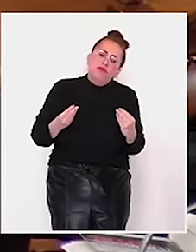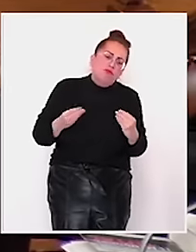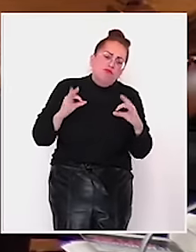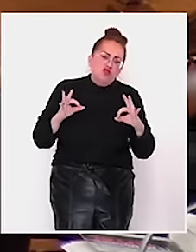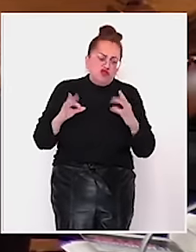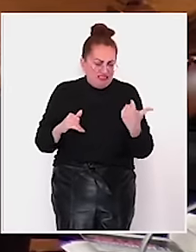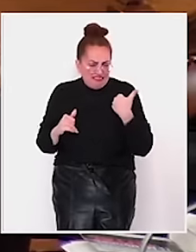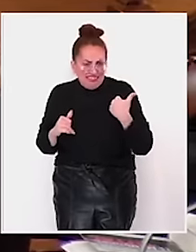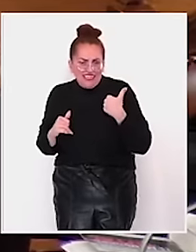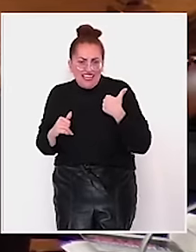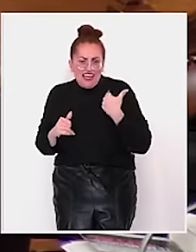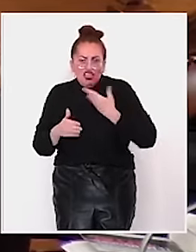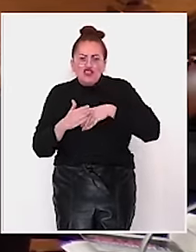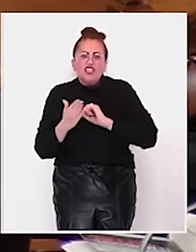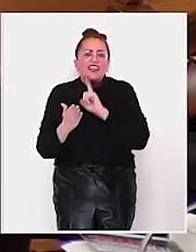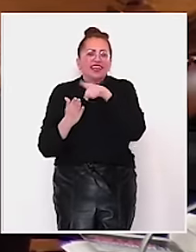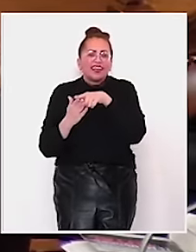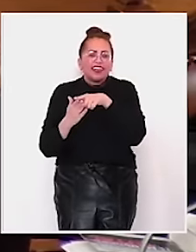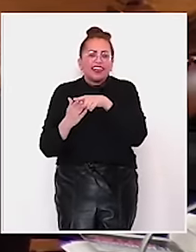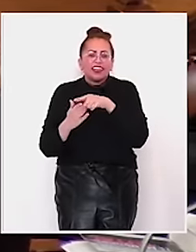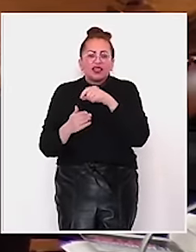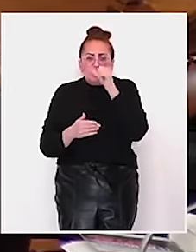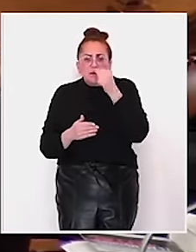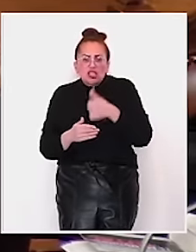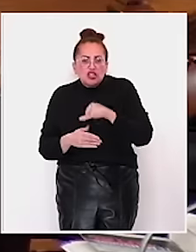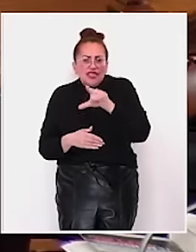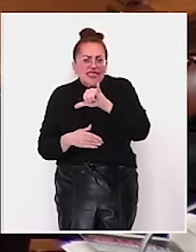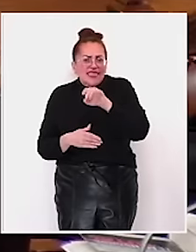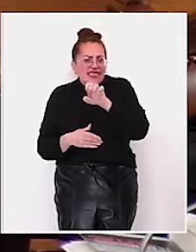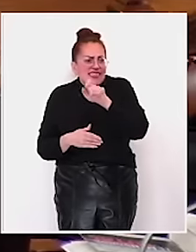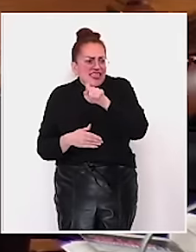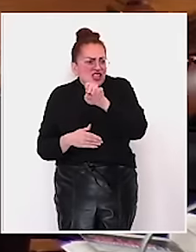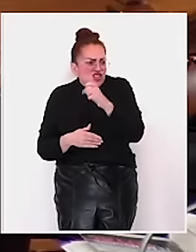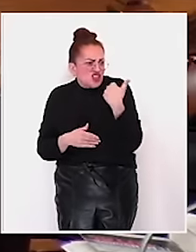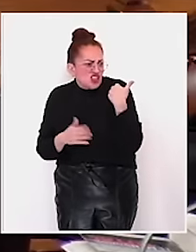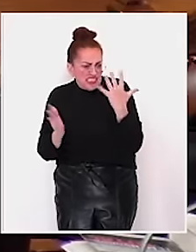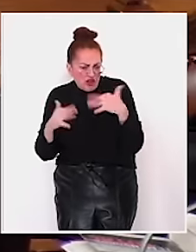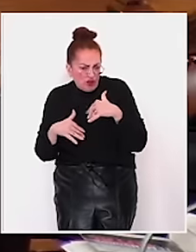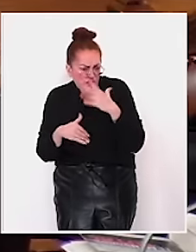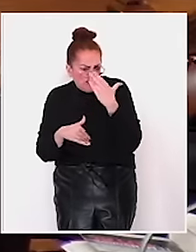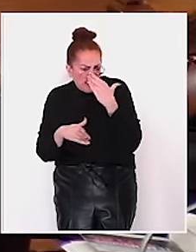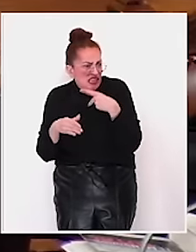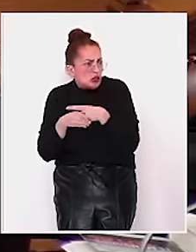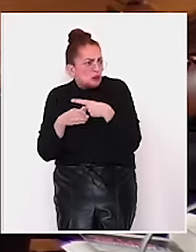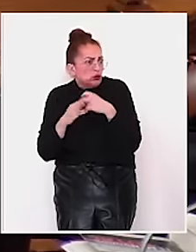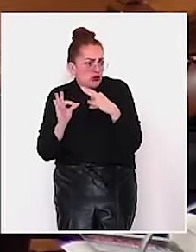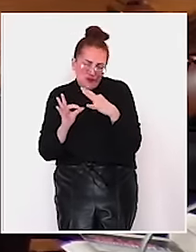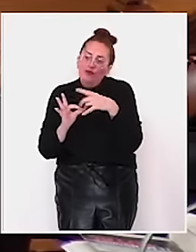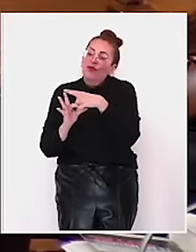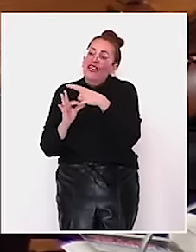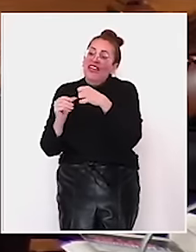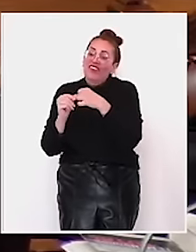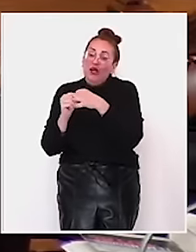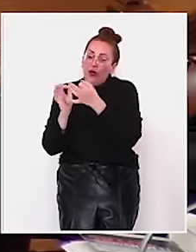déclaration de Liège, parce que vous avez vu qu'il y avait une réunion à Liège ces derniers jours. Là, c'était début février. Et il y a une déclaration